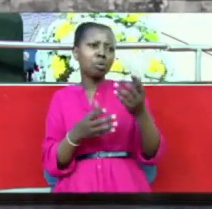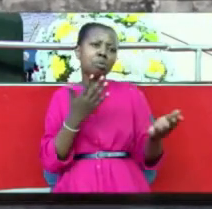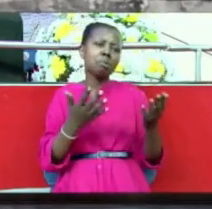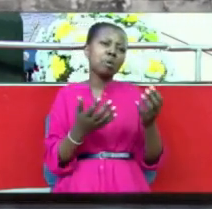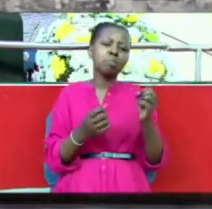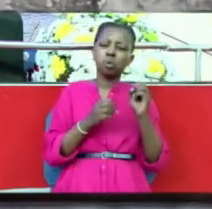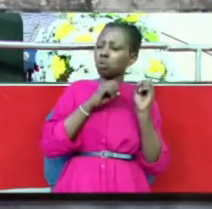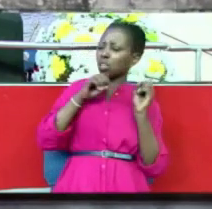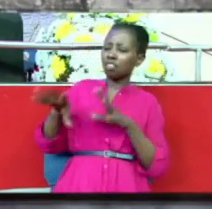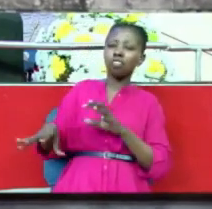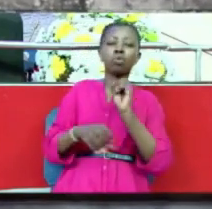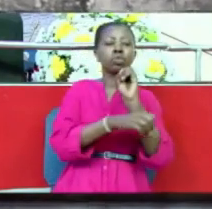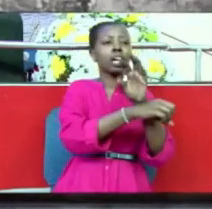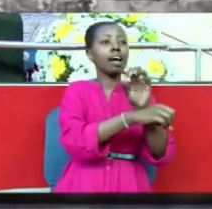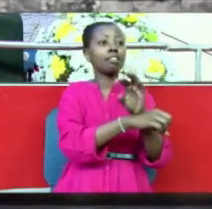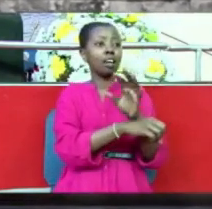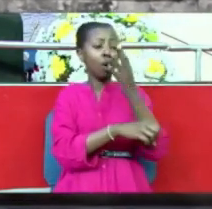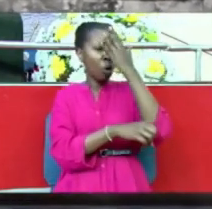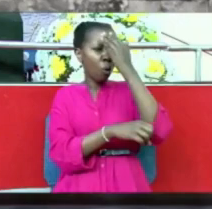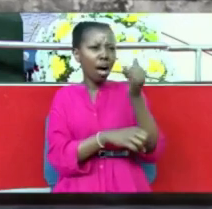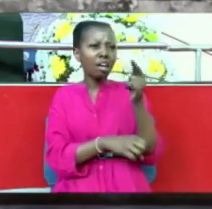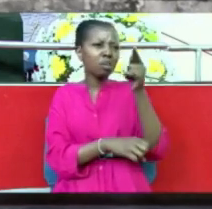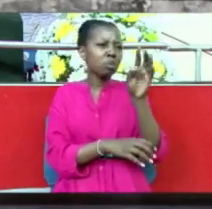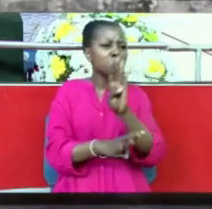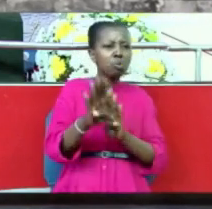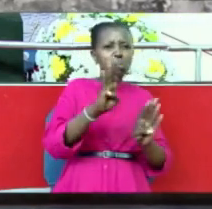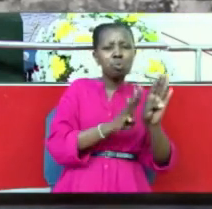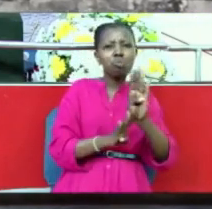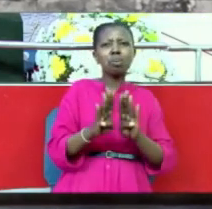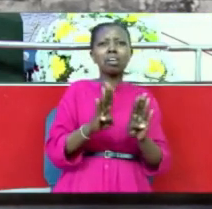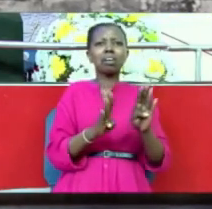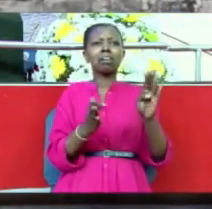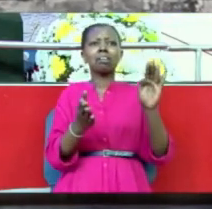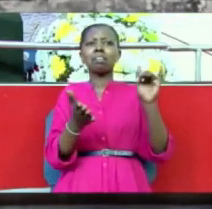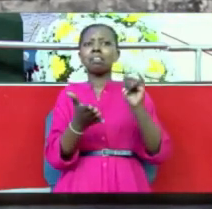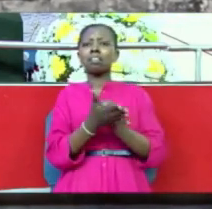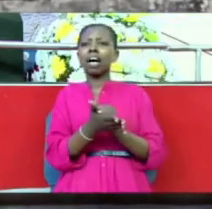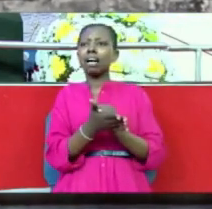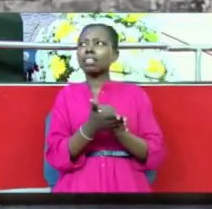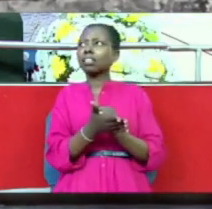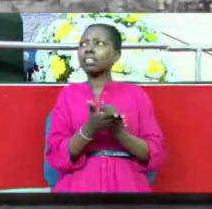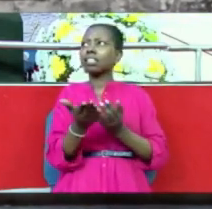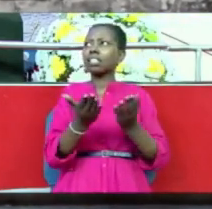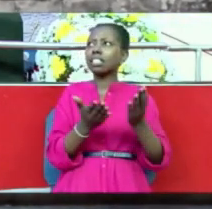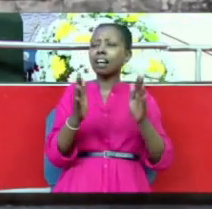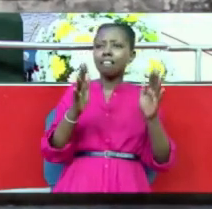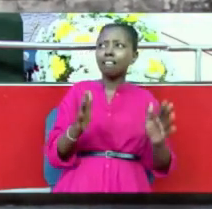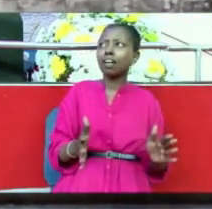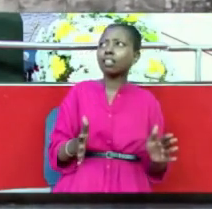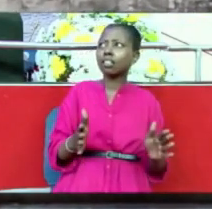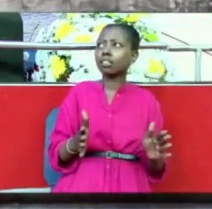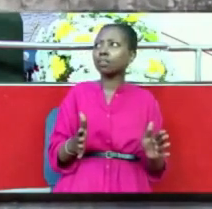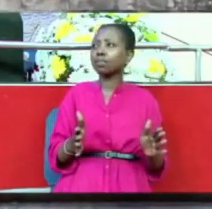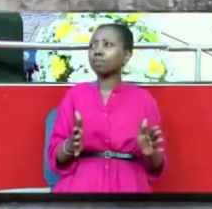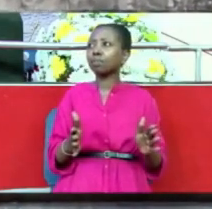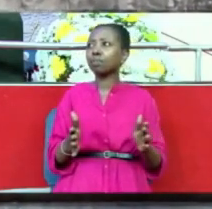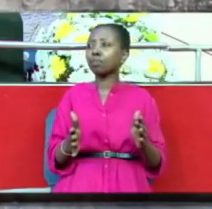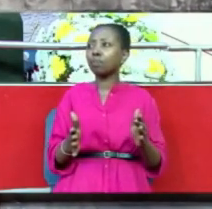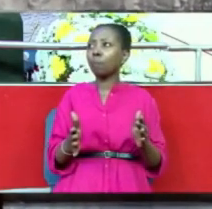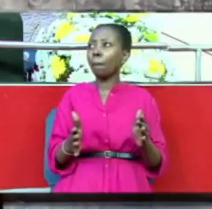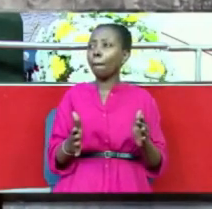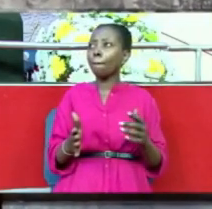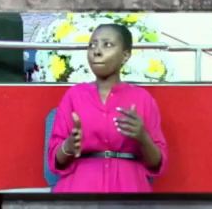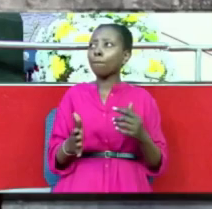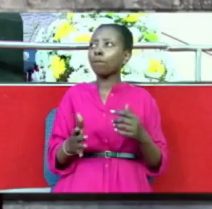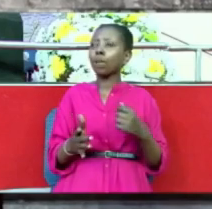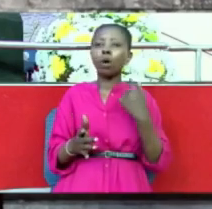ya mtu. Because you are behaving like that servant, that general from Syria. Kwa